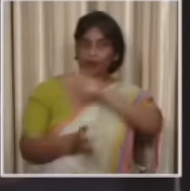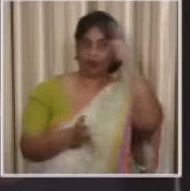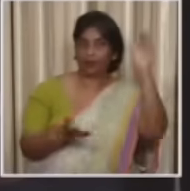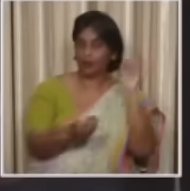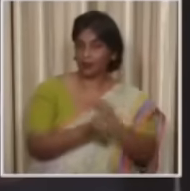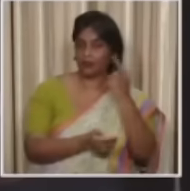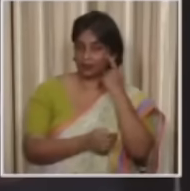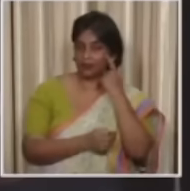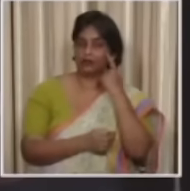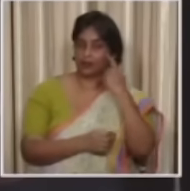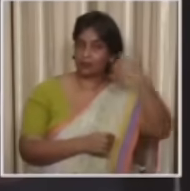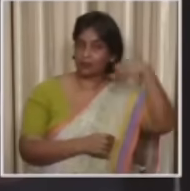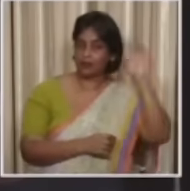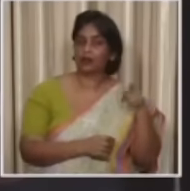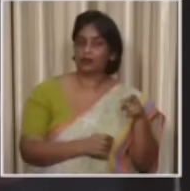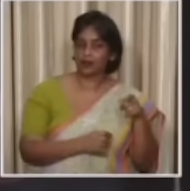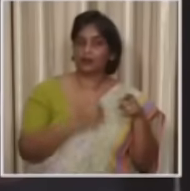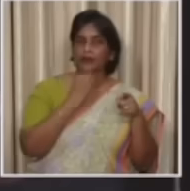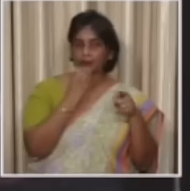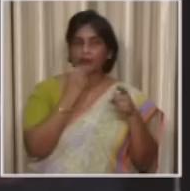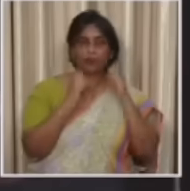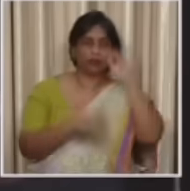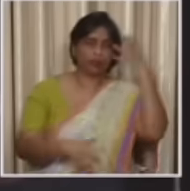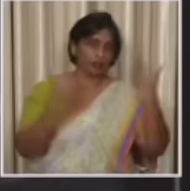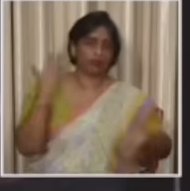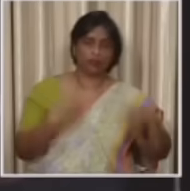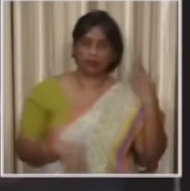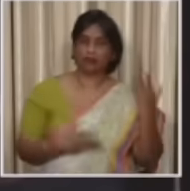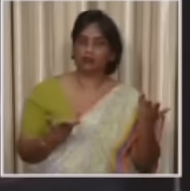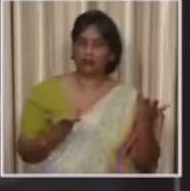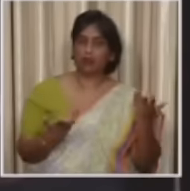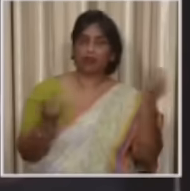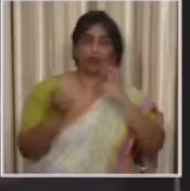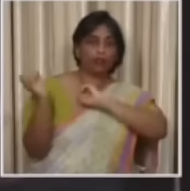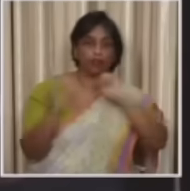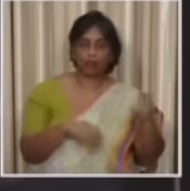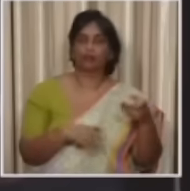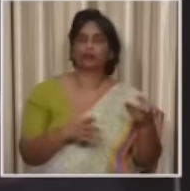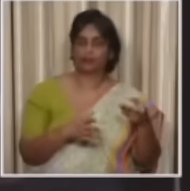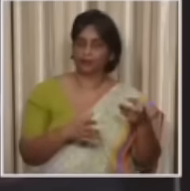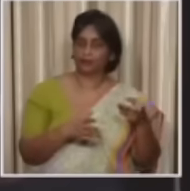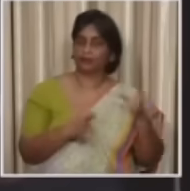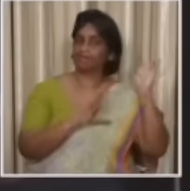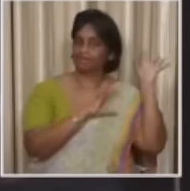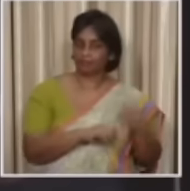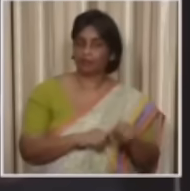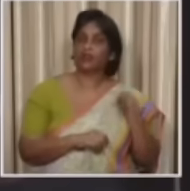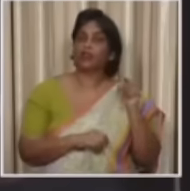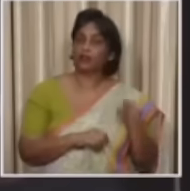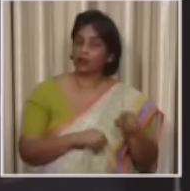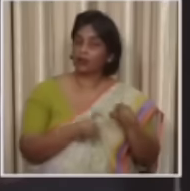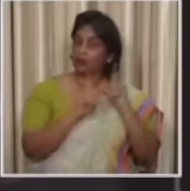තිබ්බා ඒ කාලේ. කොච්චර මිනිස්සු මැරුණාද ඒ කුණු ගෙනාවා මෙයාට. ඒතකොට ඒ